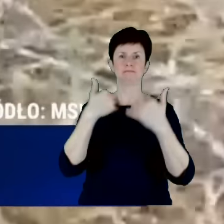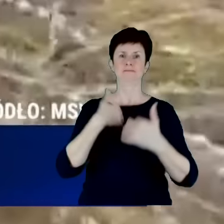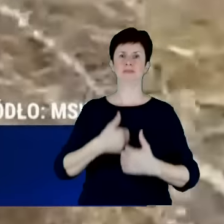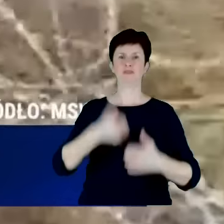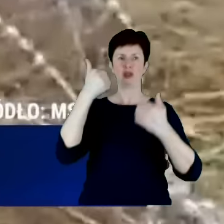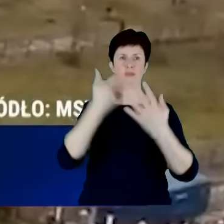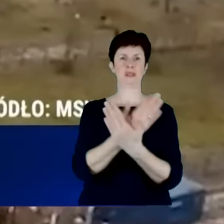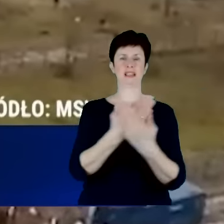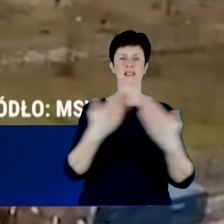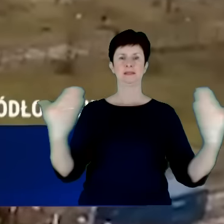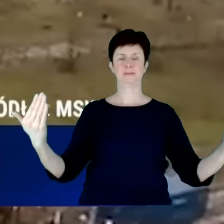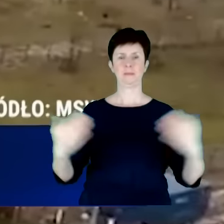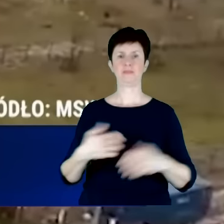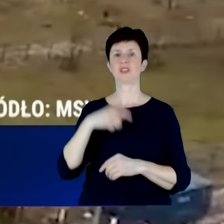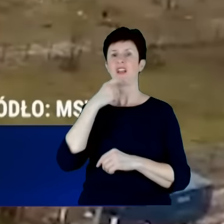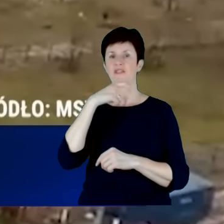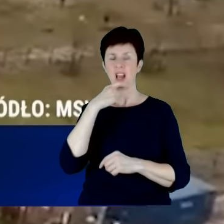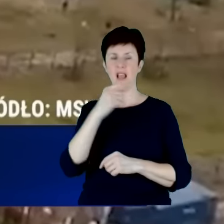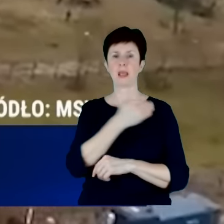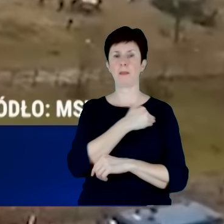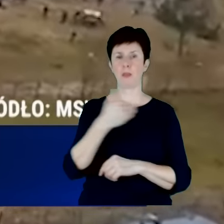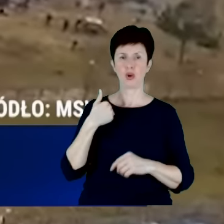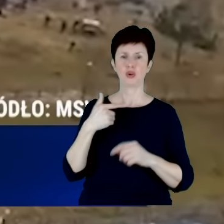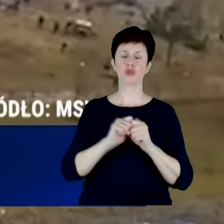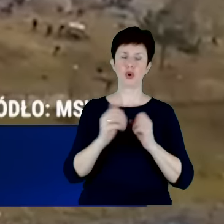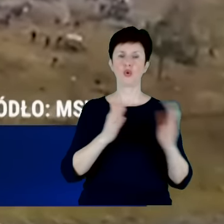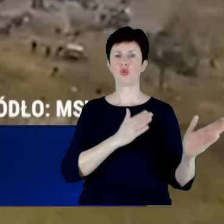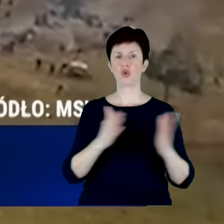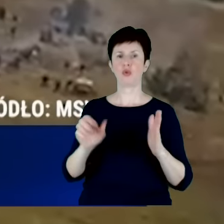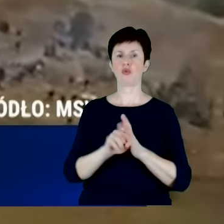Finlandia i Polska są gotowe do współpracy na rzecz